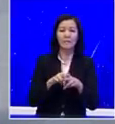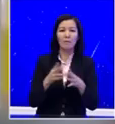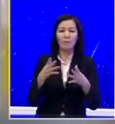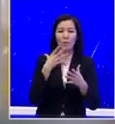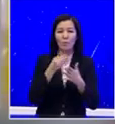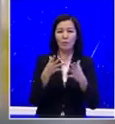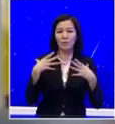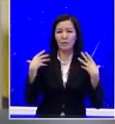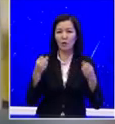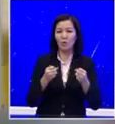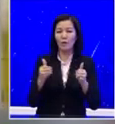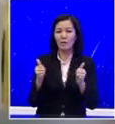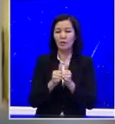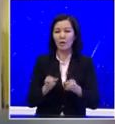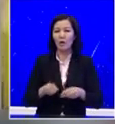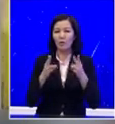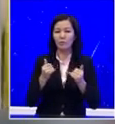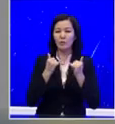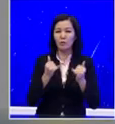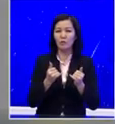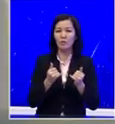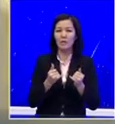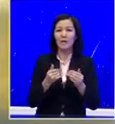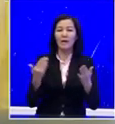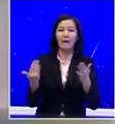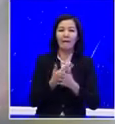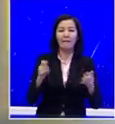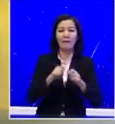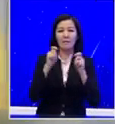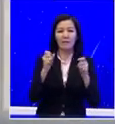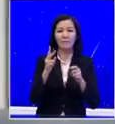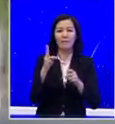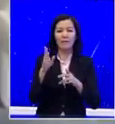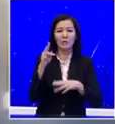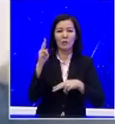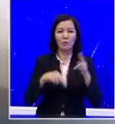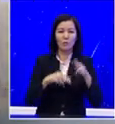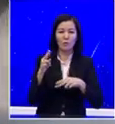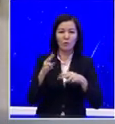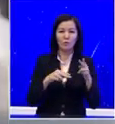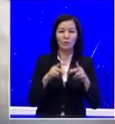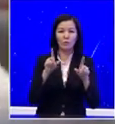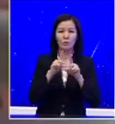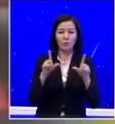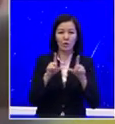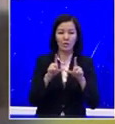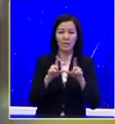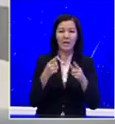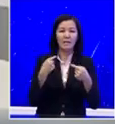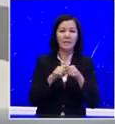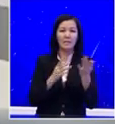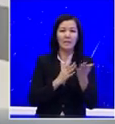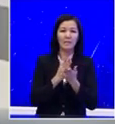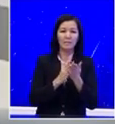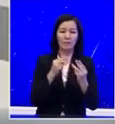ол өз денсаулығы мен жақындарының қауіпсіздігі үшін. Айта кетейік, қайта ашылған бірнеше құрылыс дүкенінде қазір тек техникалық